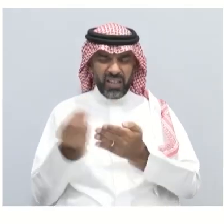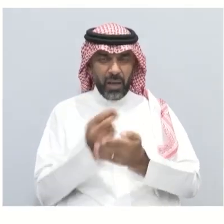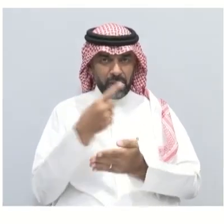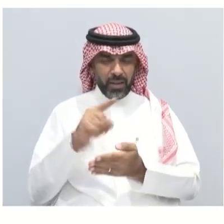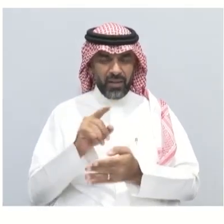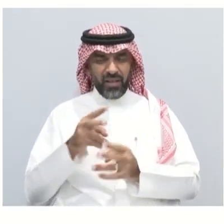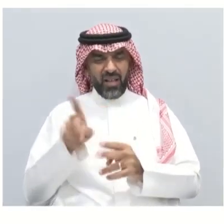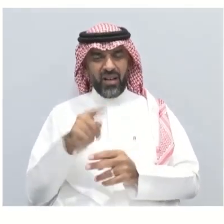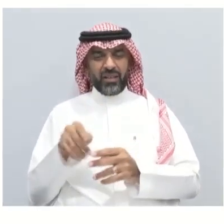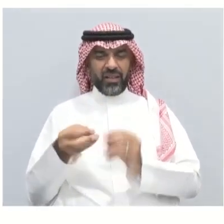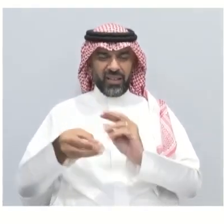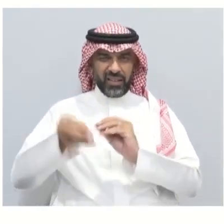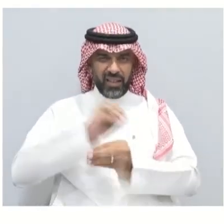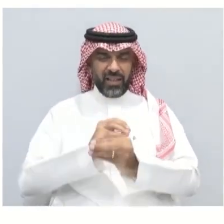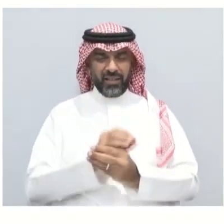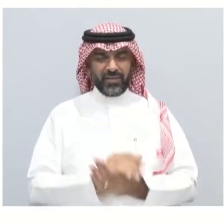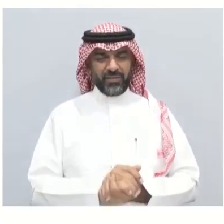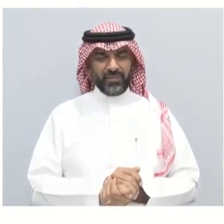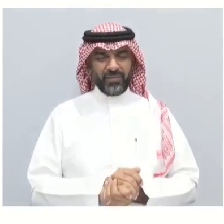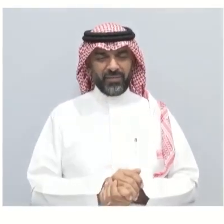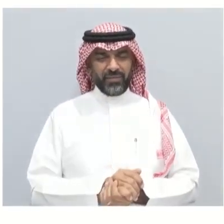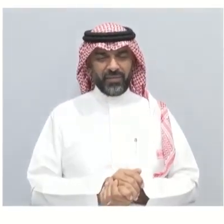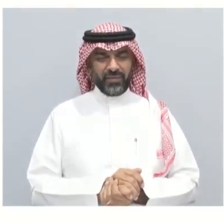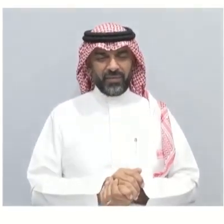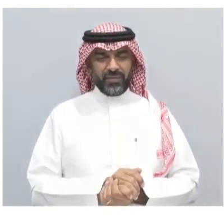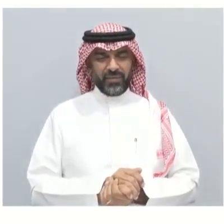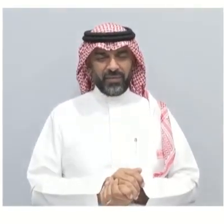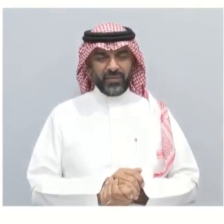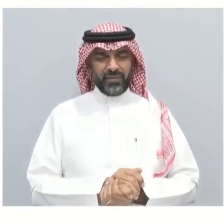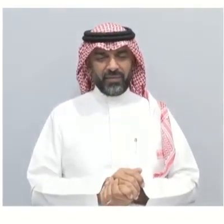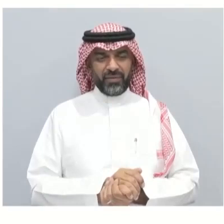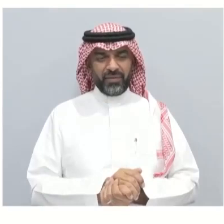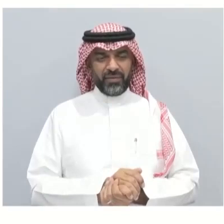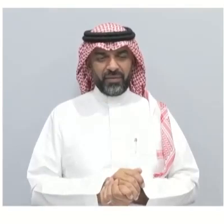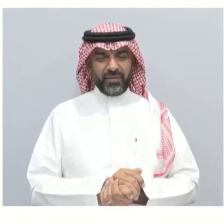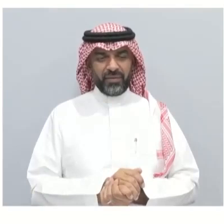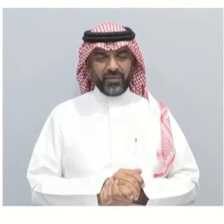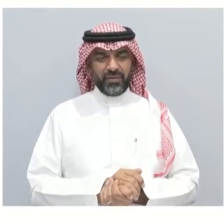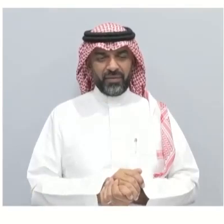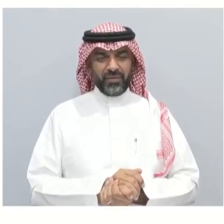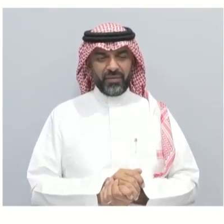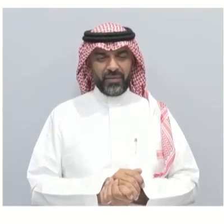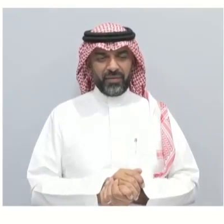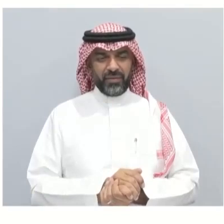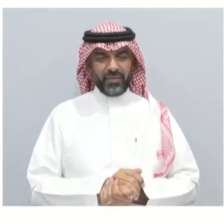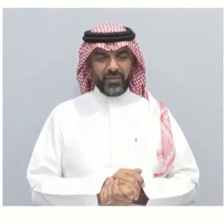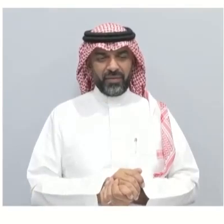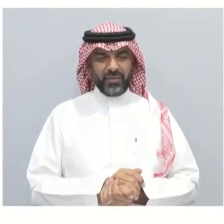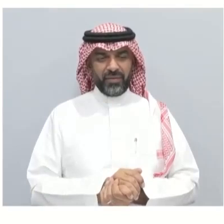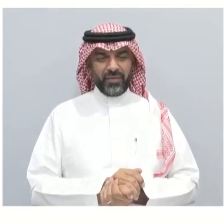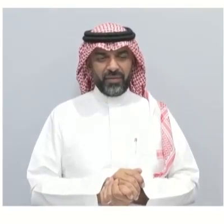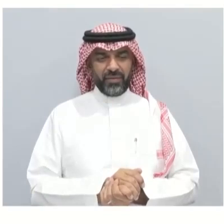بتعديلها وتغييرها من خلال القائمه التي يظهرها يطلعها لنا برنامج معالج